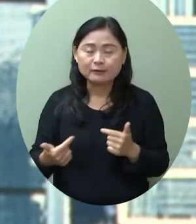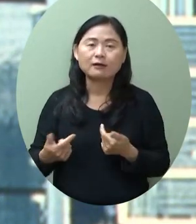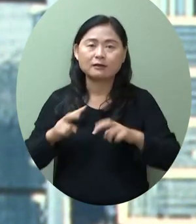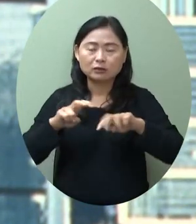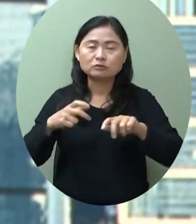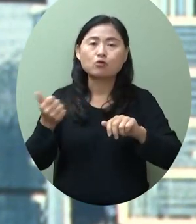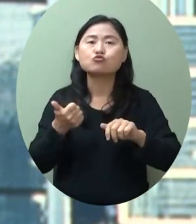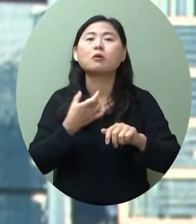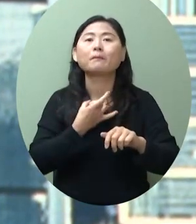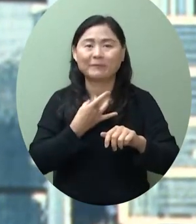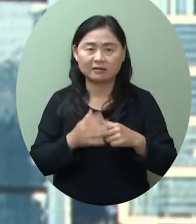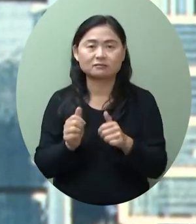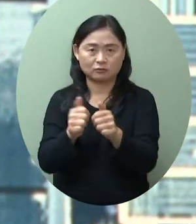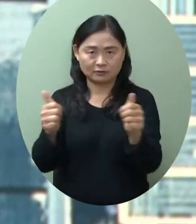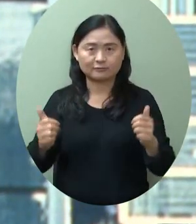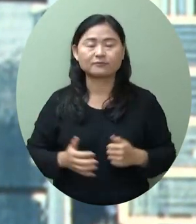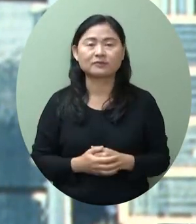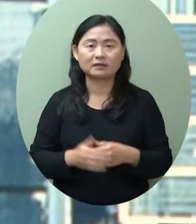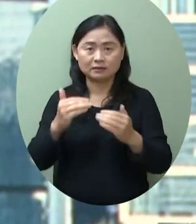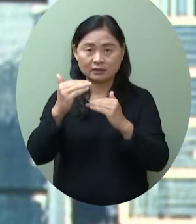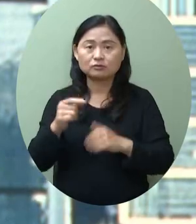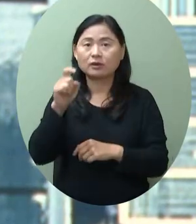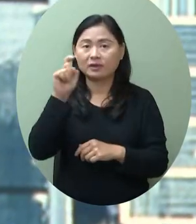成。多謝。 下一條提問。